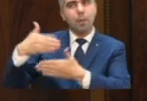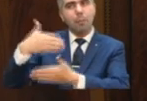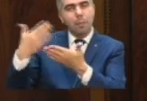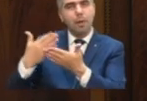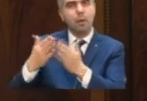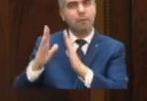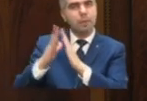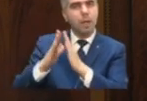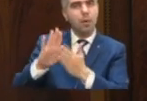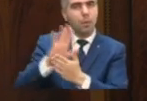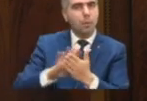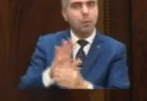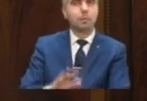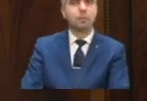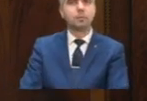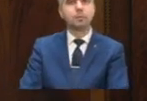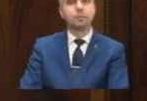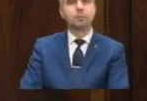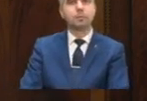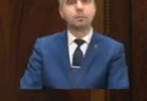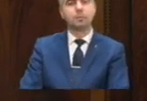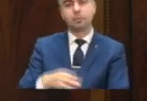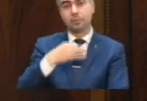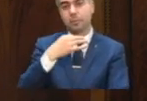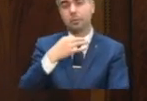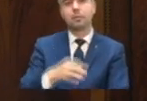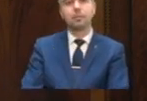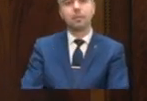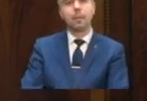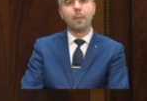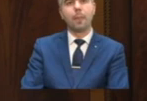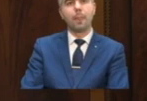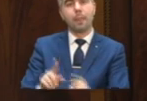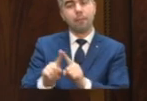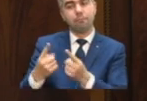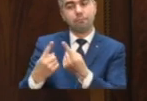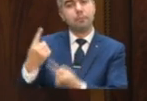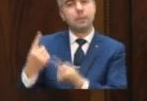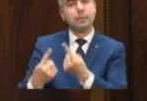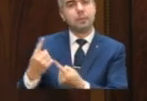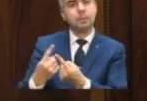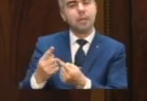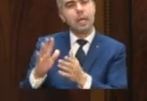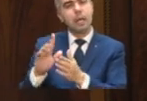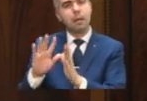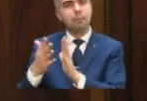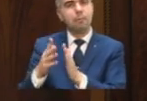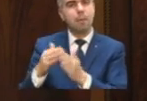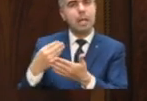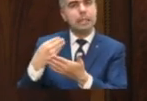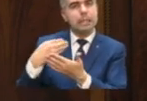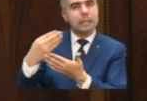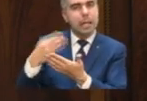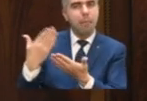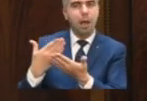العقاري. وانتم قلتوا بان هاد المؤشرات بعد منهم بحال السيما بحال